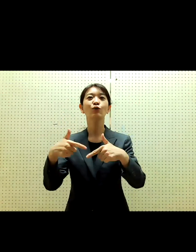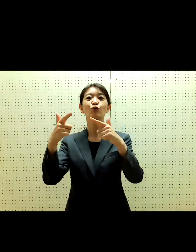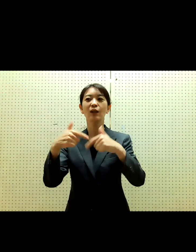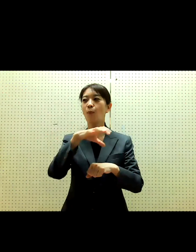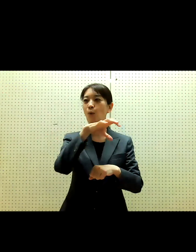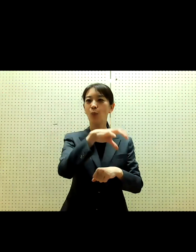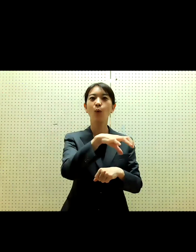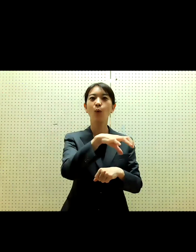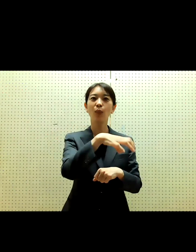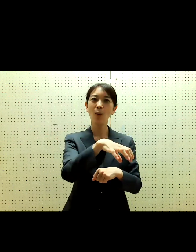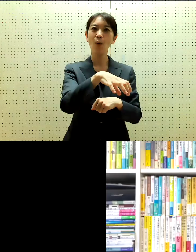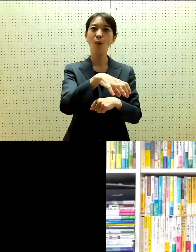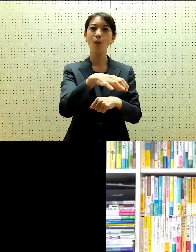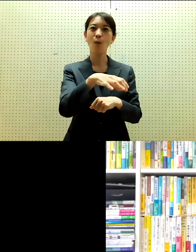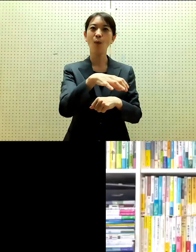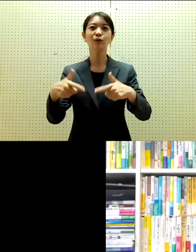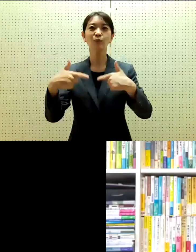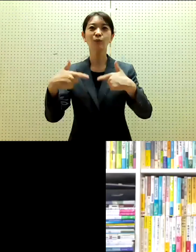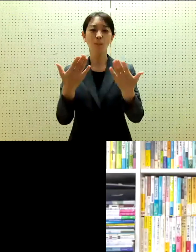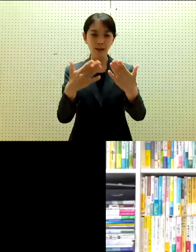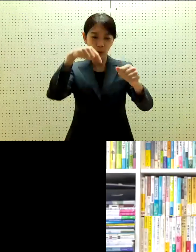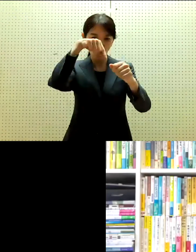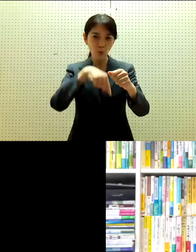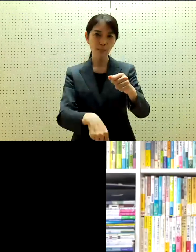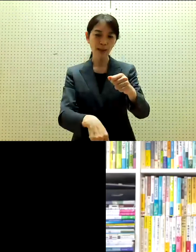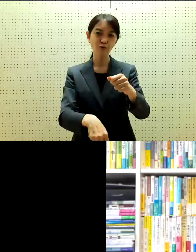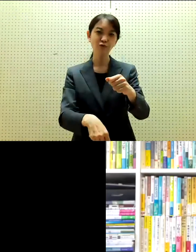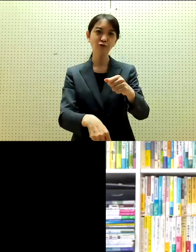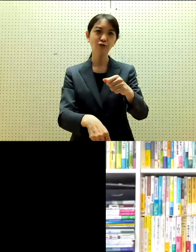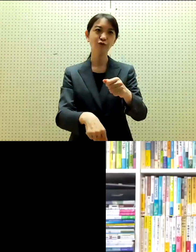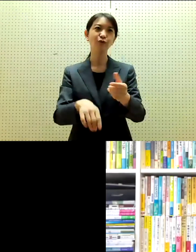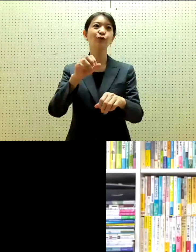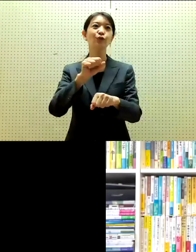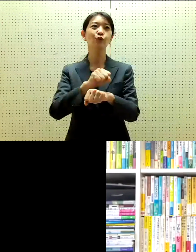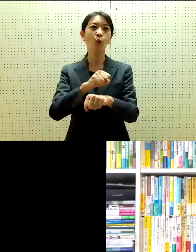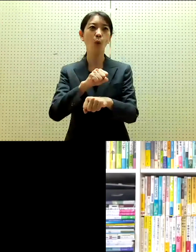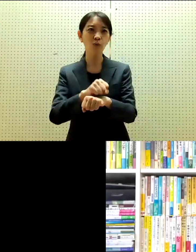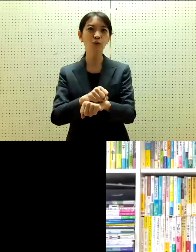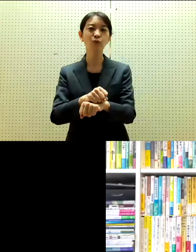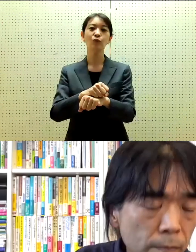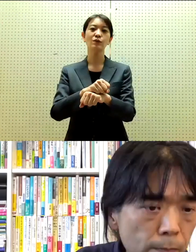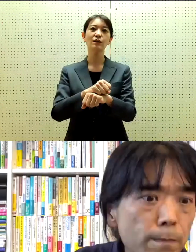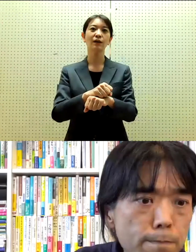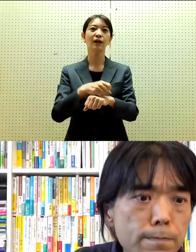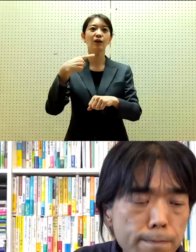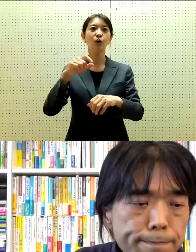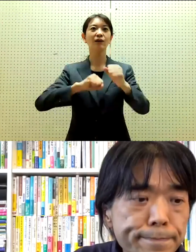日常的に学びを深める文房具としてさまざまな教育活動に活用してまい